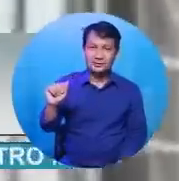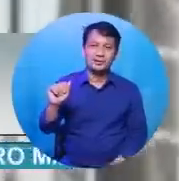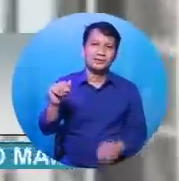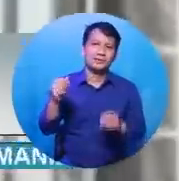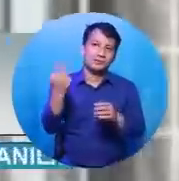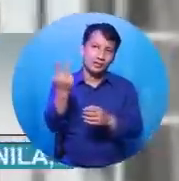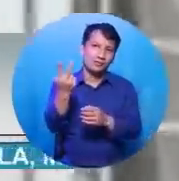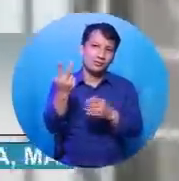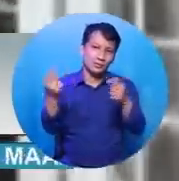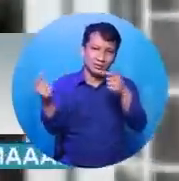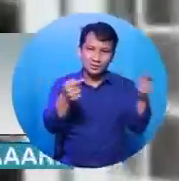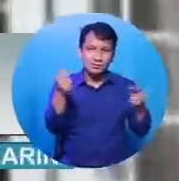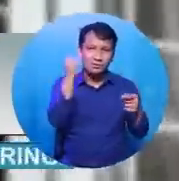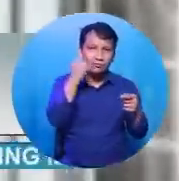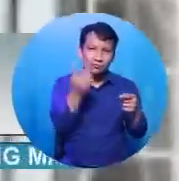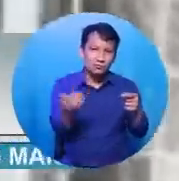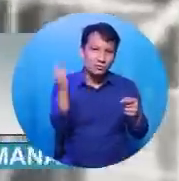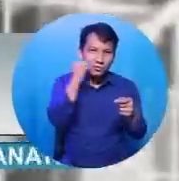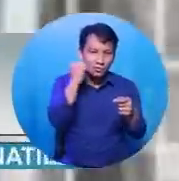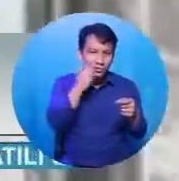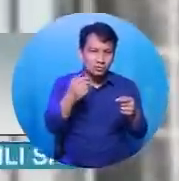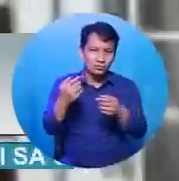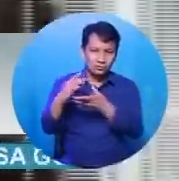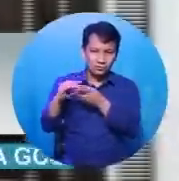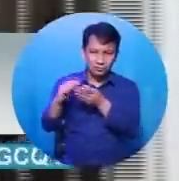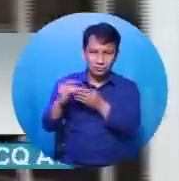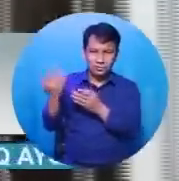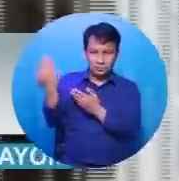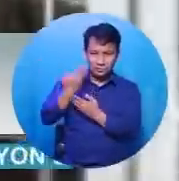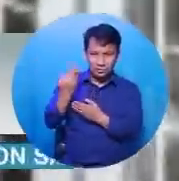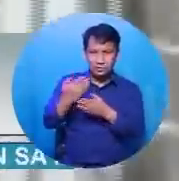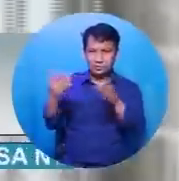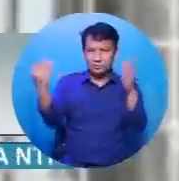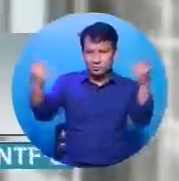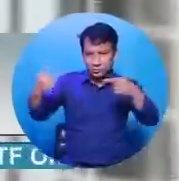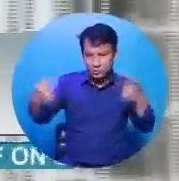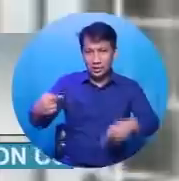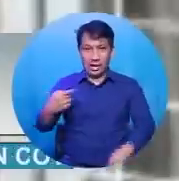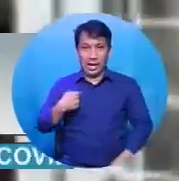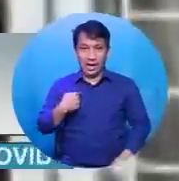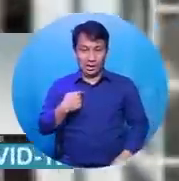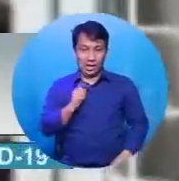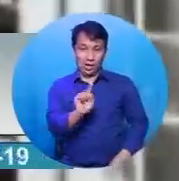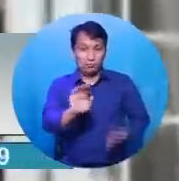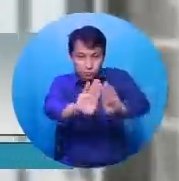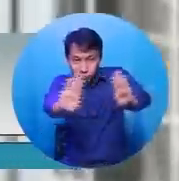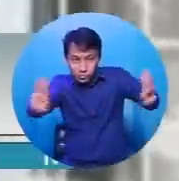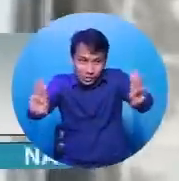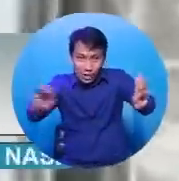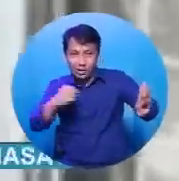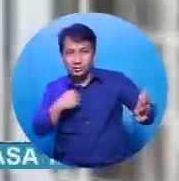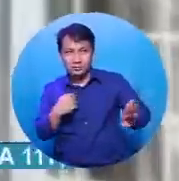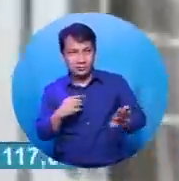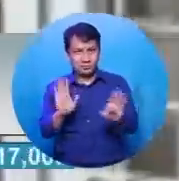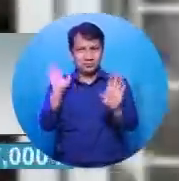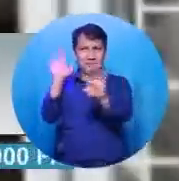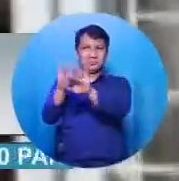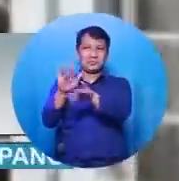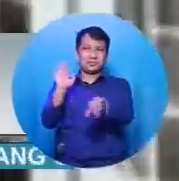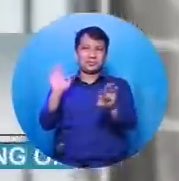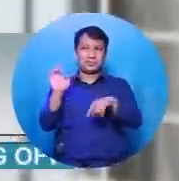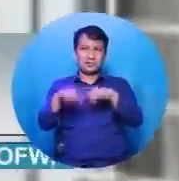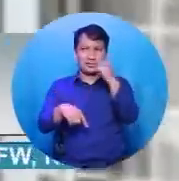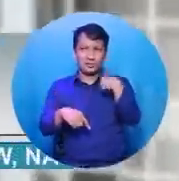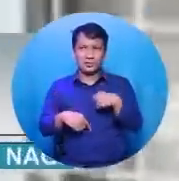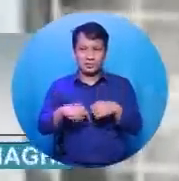Opo. Araw-araw po yun, Sir Rati. Pinikwento sa akin ng misis ko po lagi nag-aaway. Siya naman lagi naman nag-aaway. Sabi nga po sa akin yan, hindi siya makikailang. Bakit